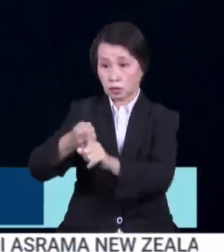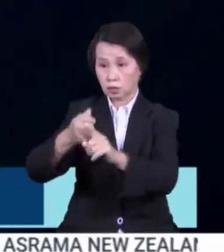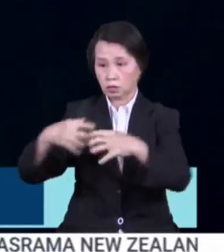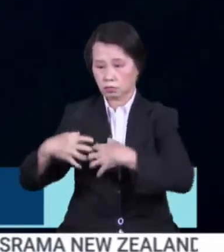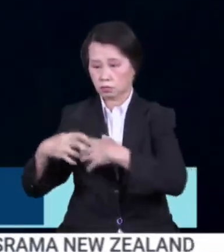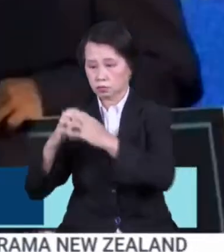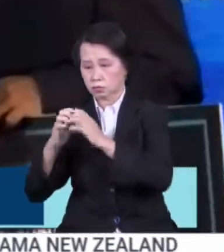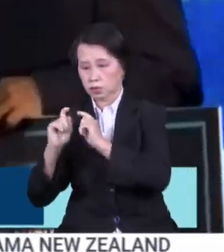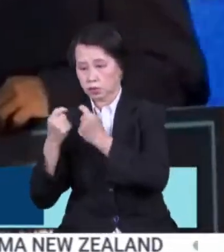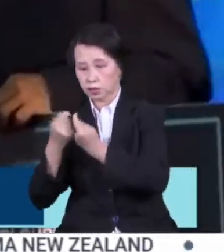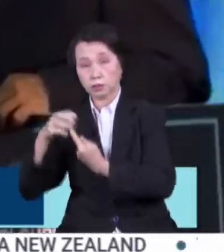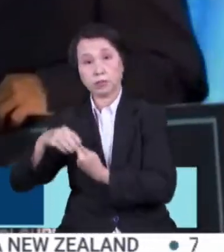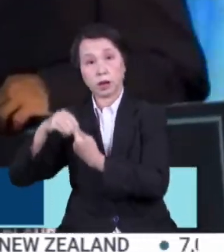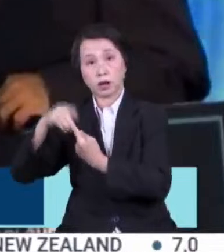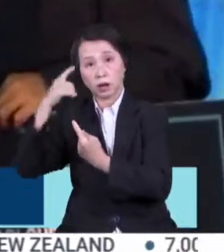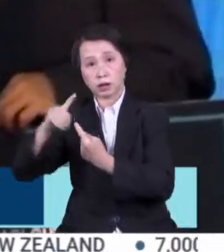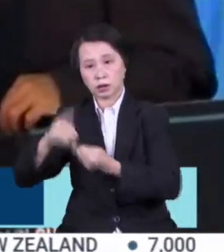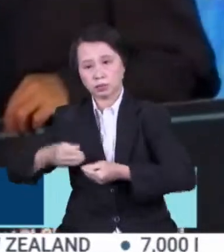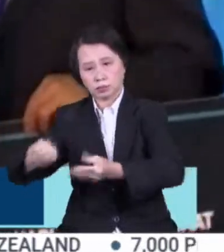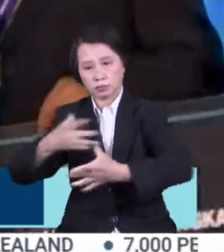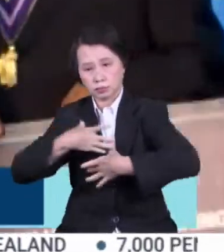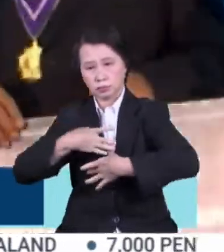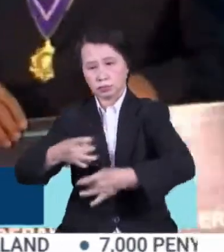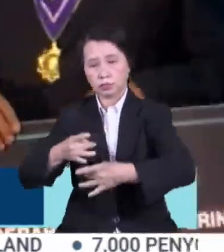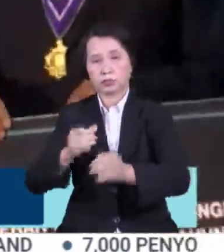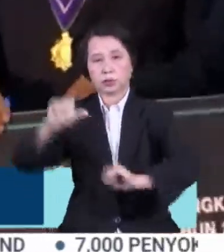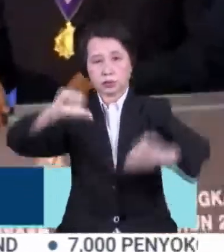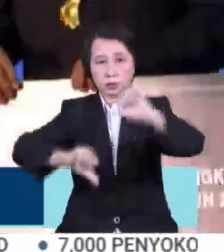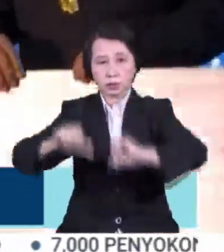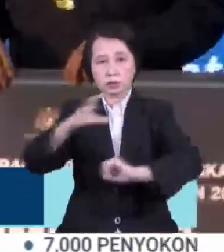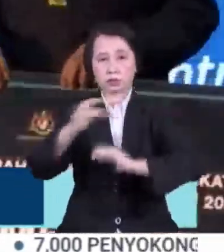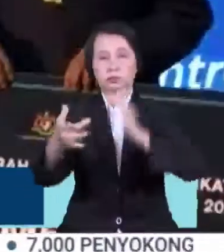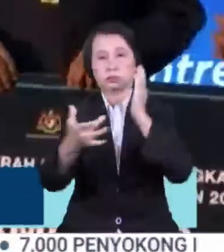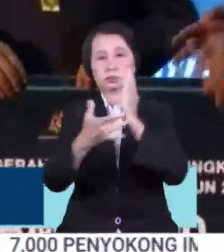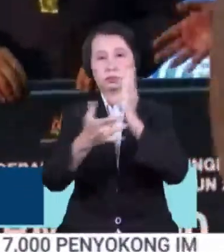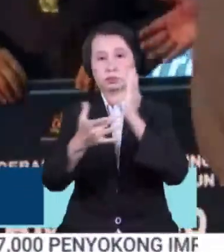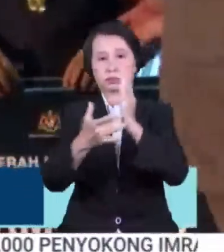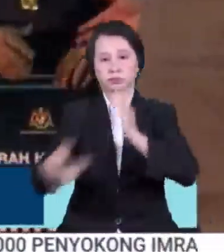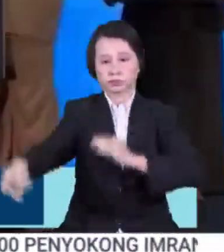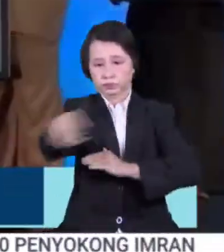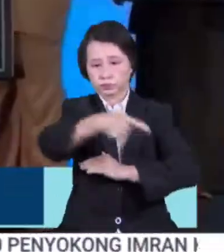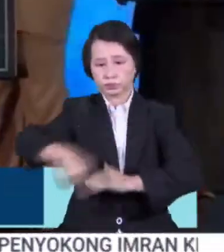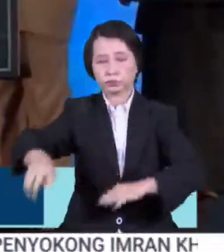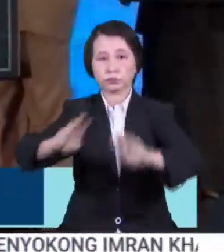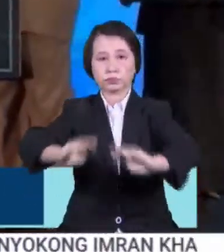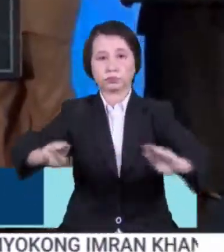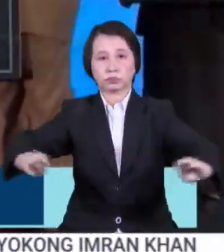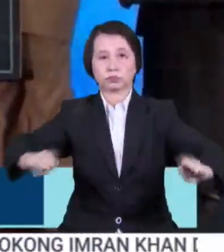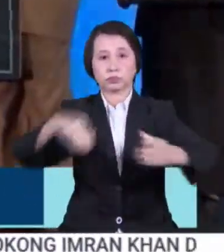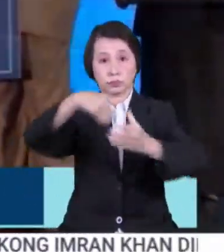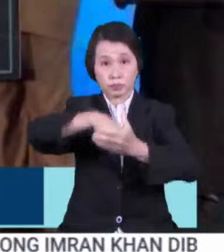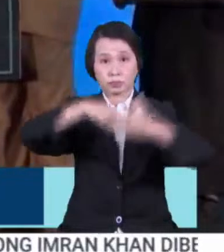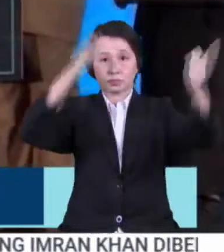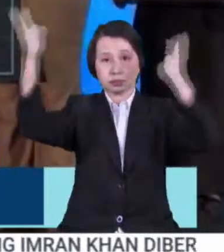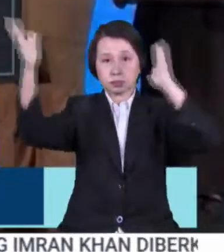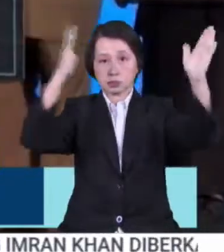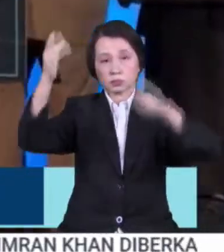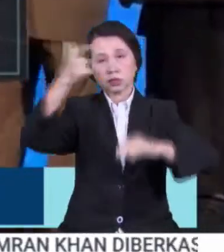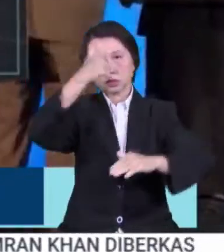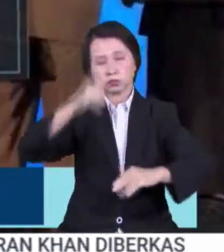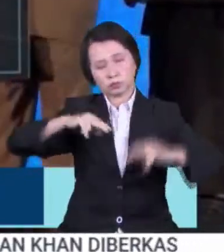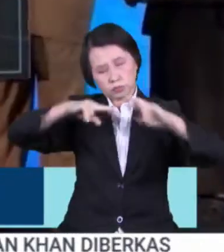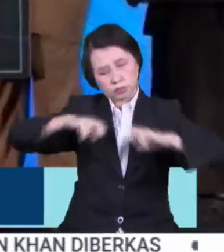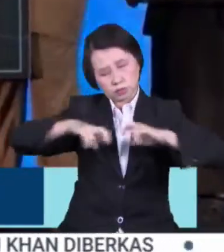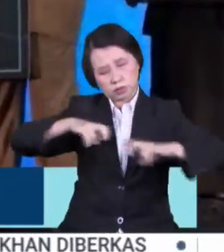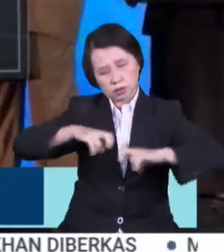menubuhkan pasukan khas bagi menyuntik minat dalam bidang sains dan teknologi di kalangan pelajar di negara ini. Ia berkutan